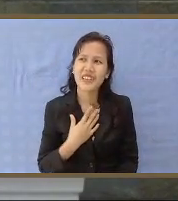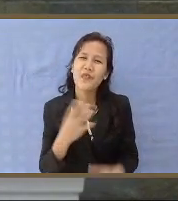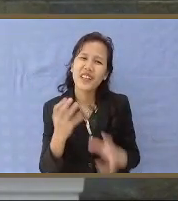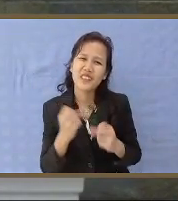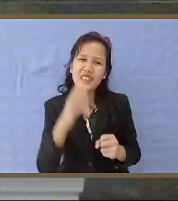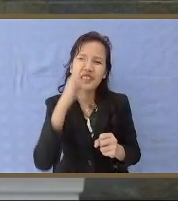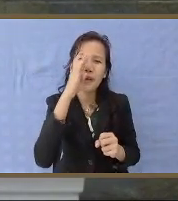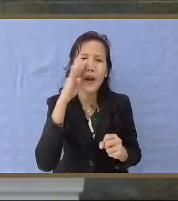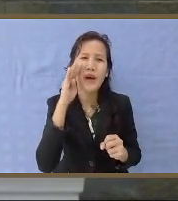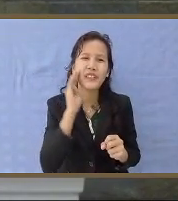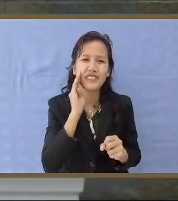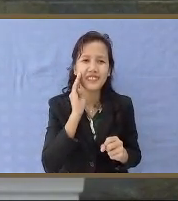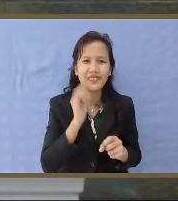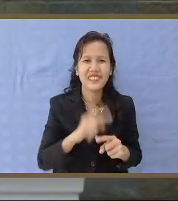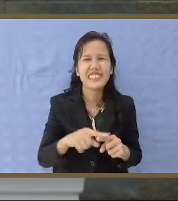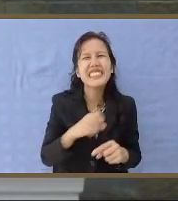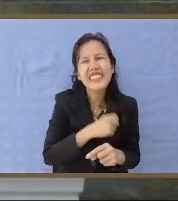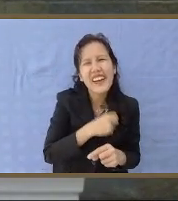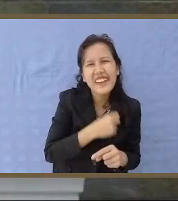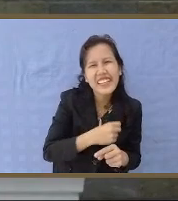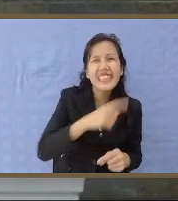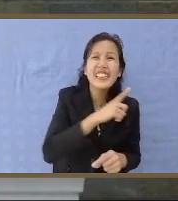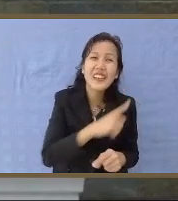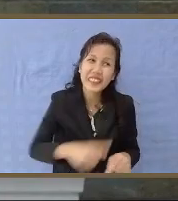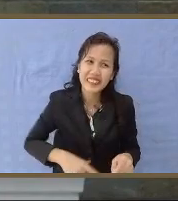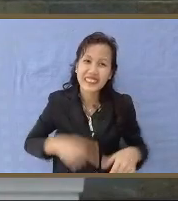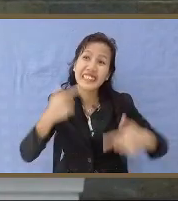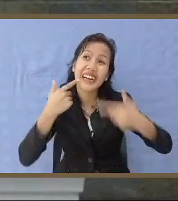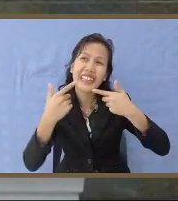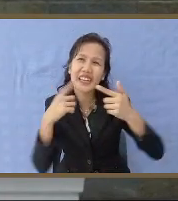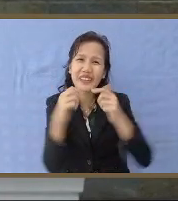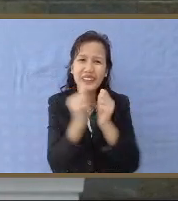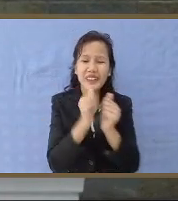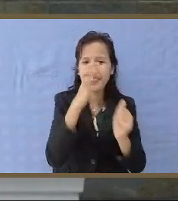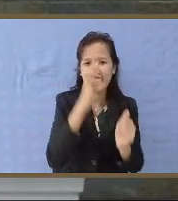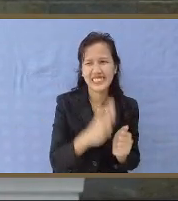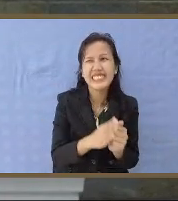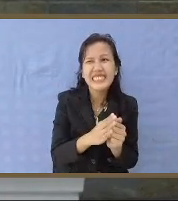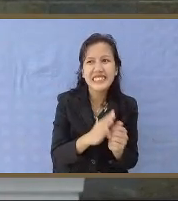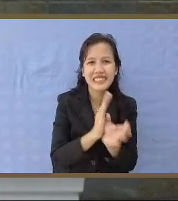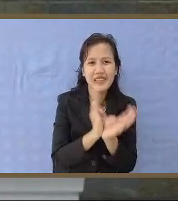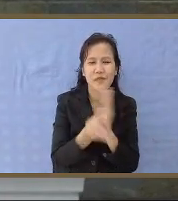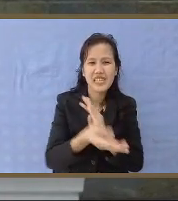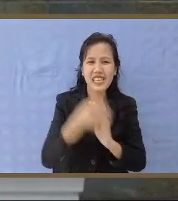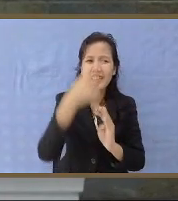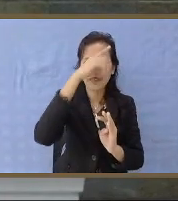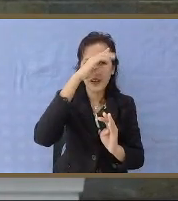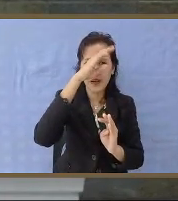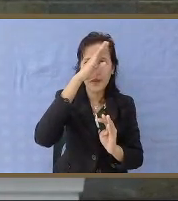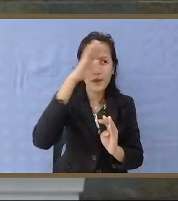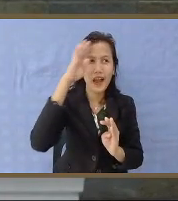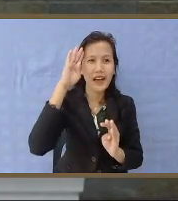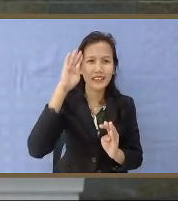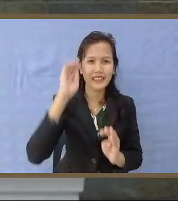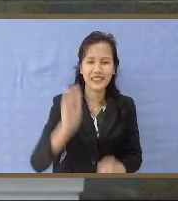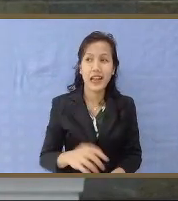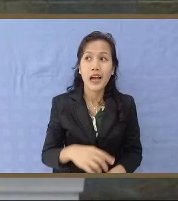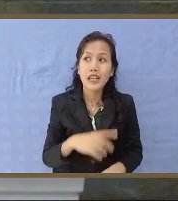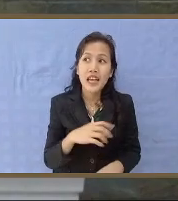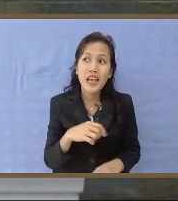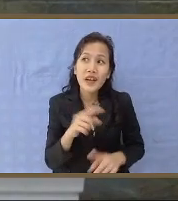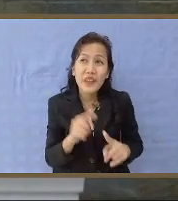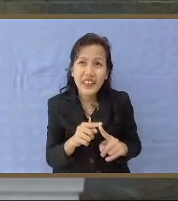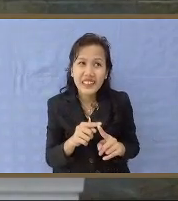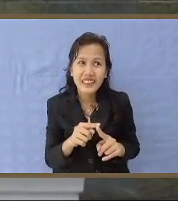yun sa akin mga kapatid, hindi na brown, dark. See? So, naging dark na yung mga kapatid. Kaya pag tinanggal mo yung dark mga kapatid, parang wala